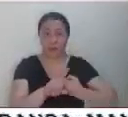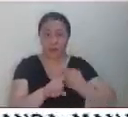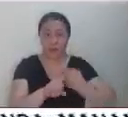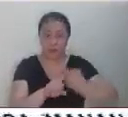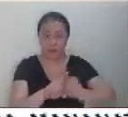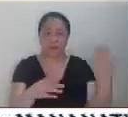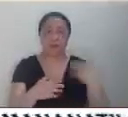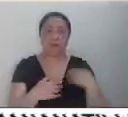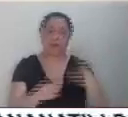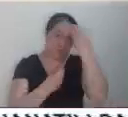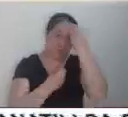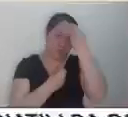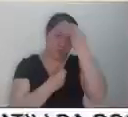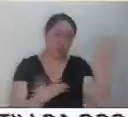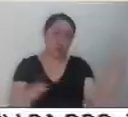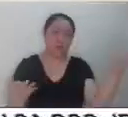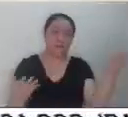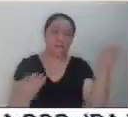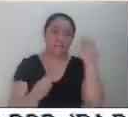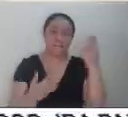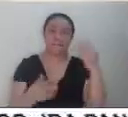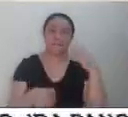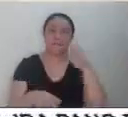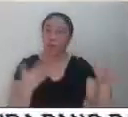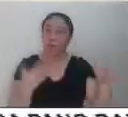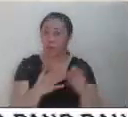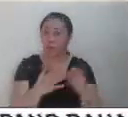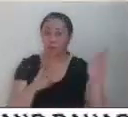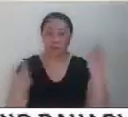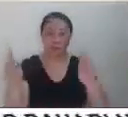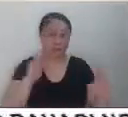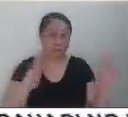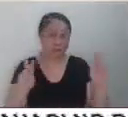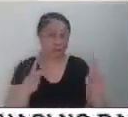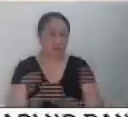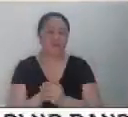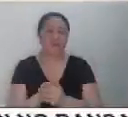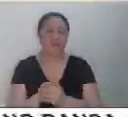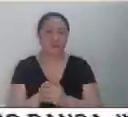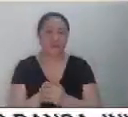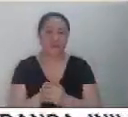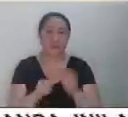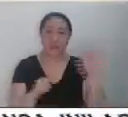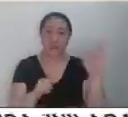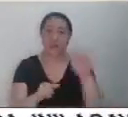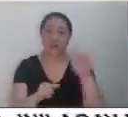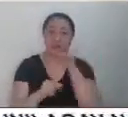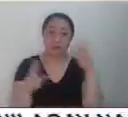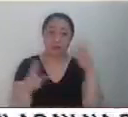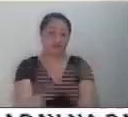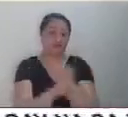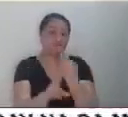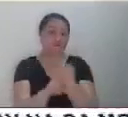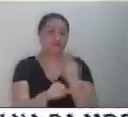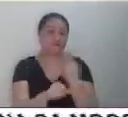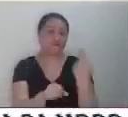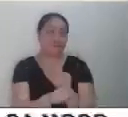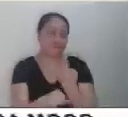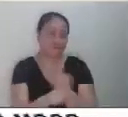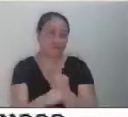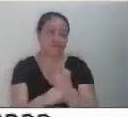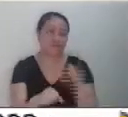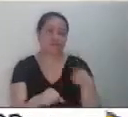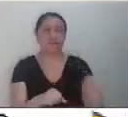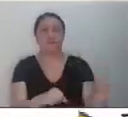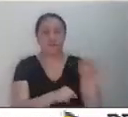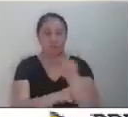social media pages po ng EasyTrip, ng North Luzon Expressway, NLEX, at saka ng Caditex. Marami po